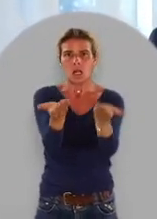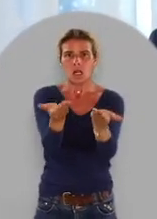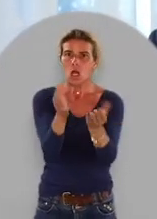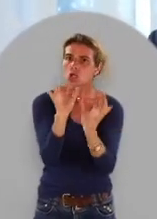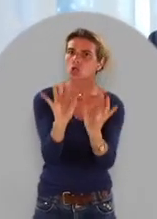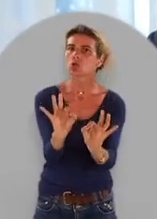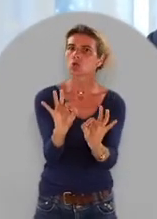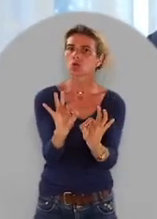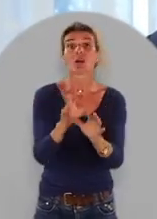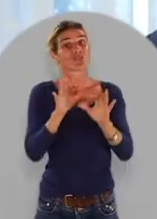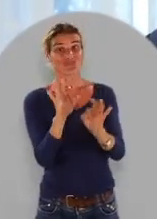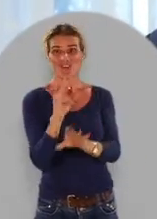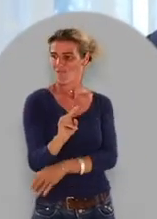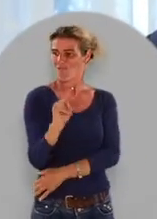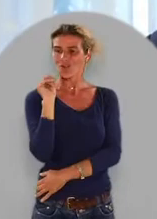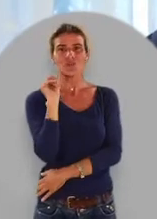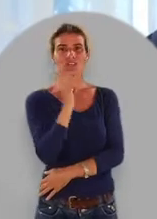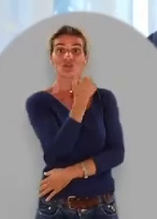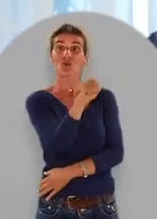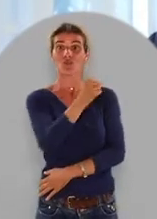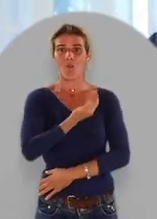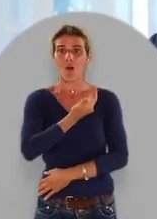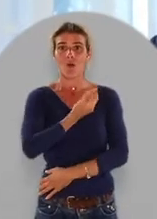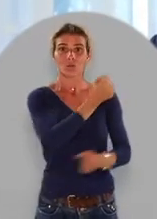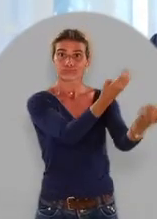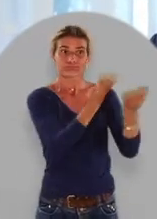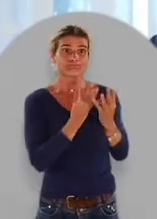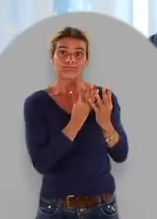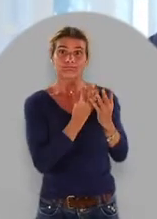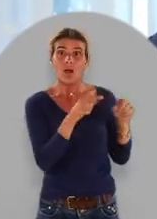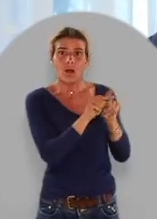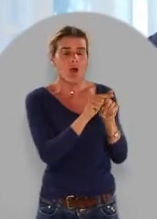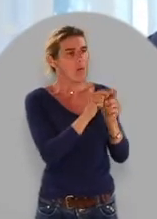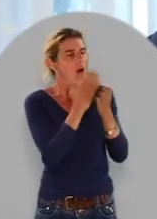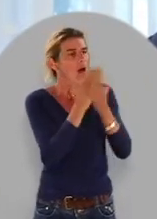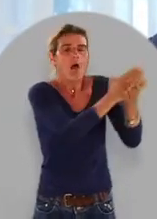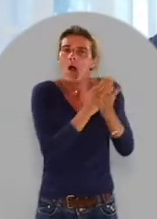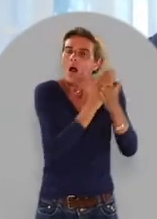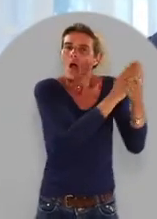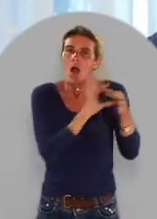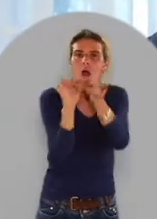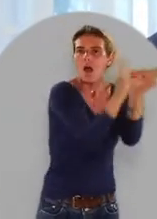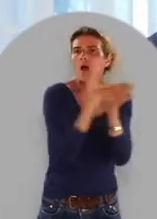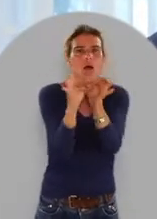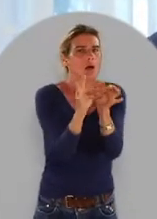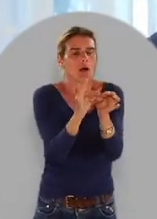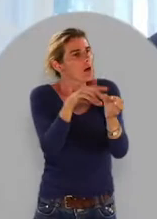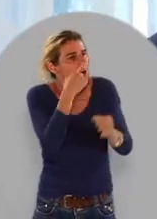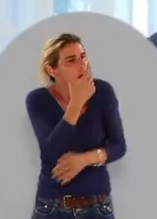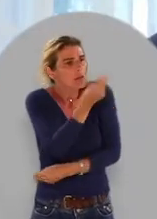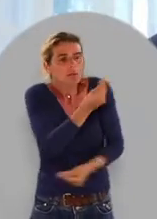partagé vendredi avec 200 maman un moment de fraternité et d'amour j'ai apprécié la